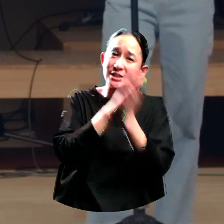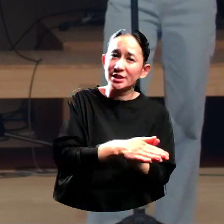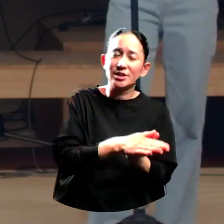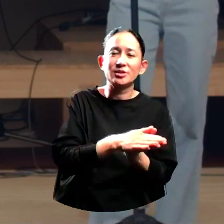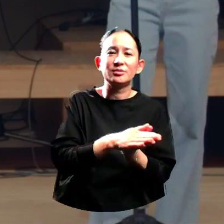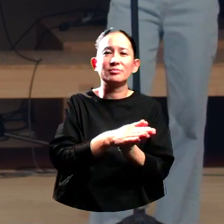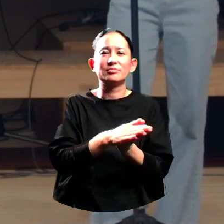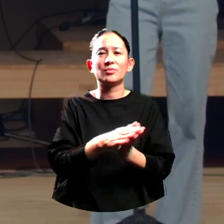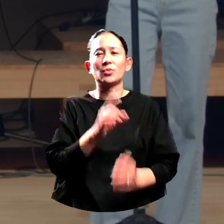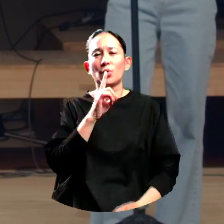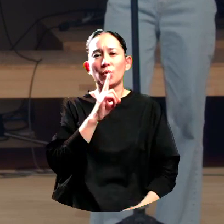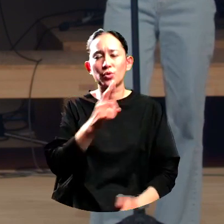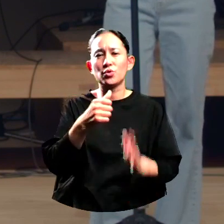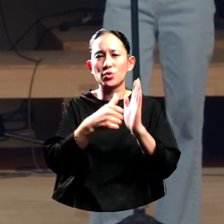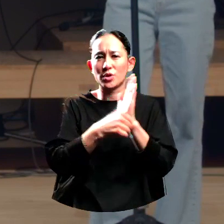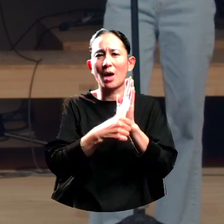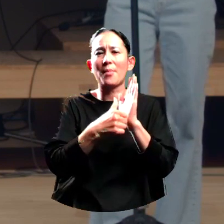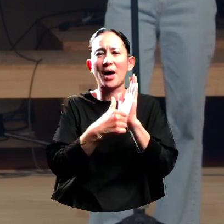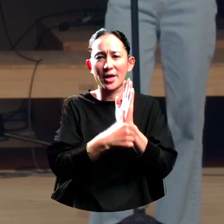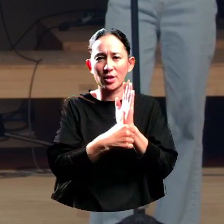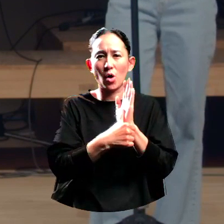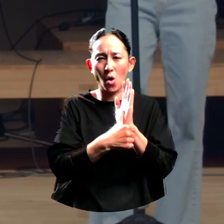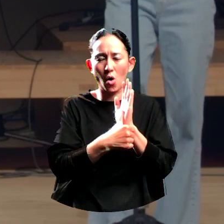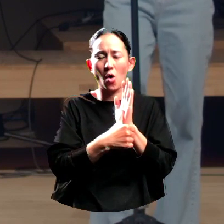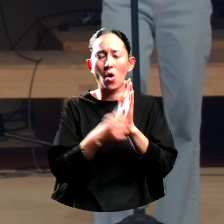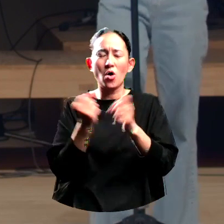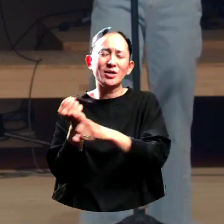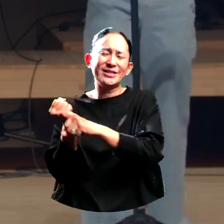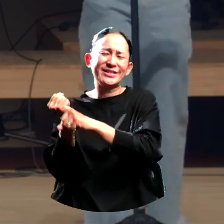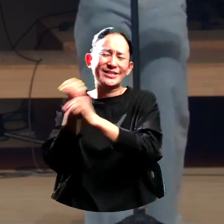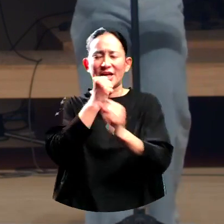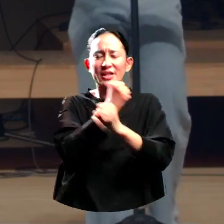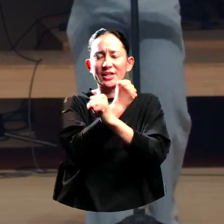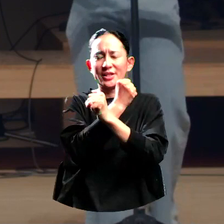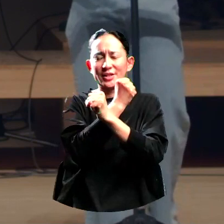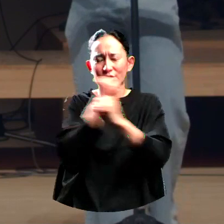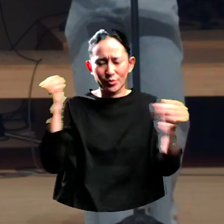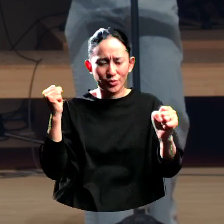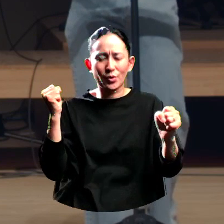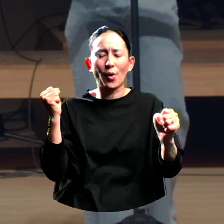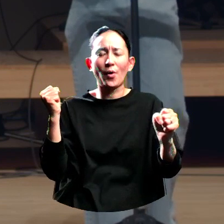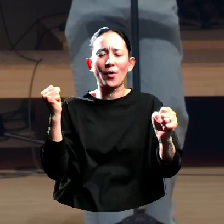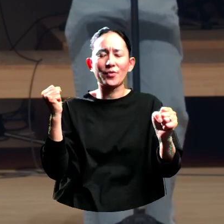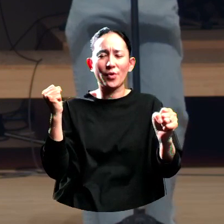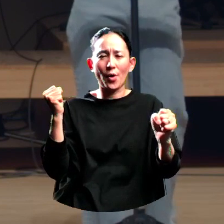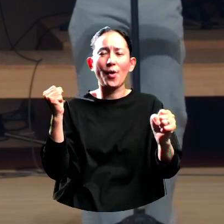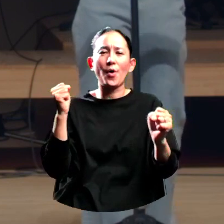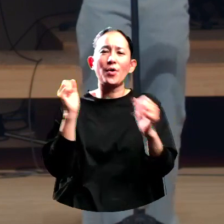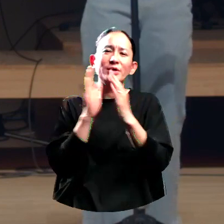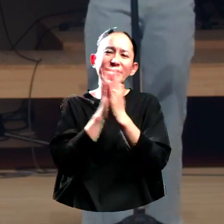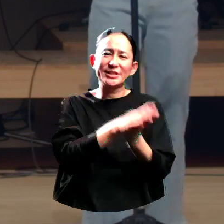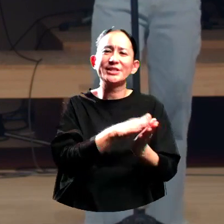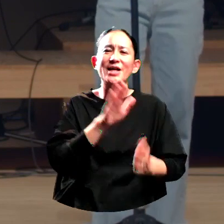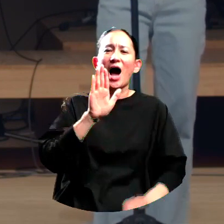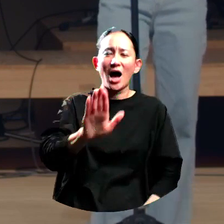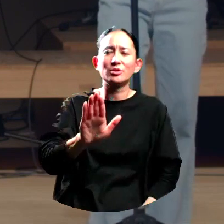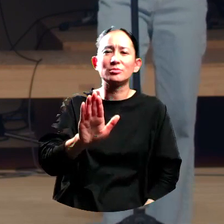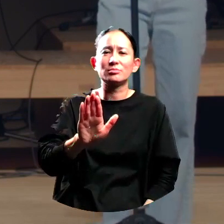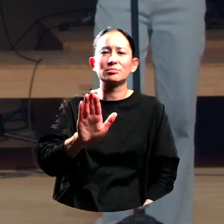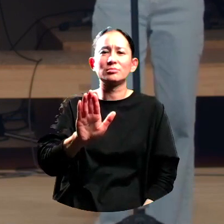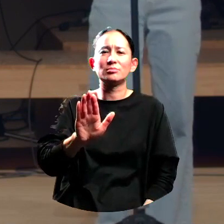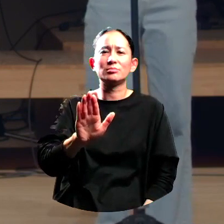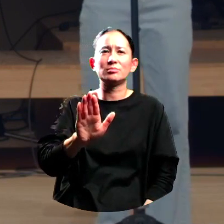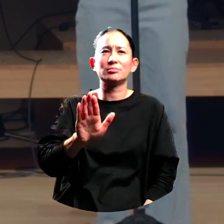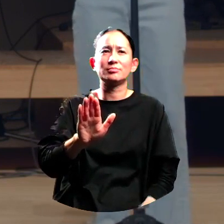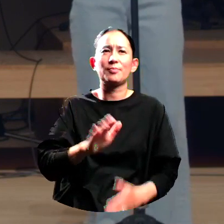has died is unrecoverable, no matter how much we try. 大きな石で塞がれ、どうすることもできない